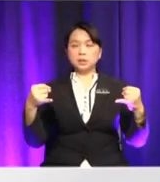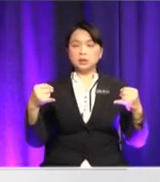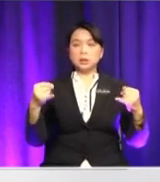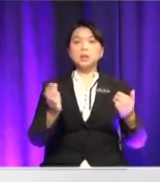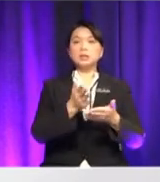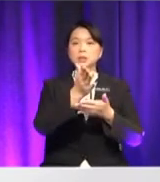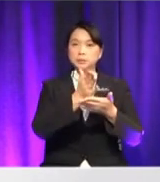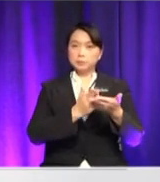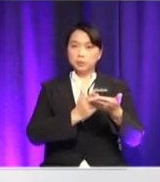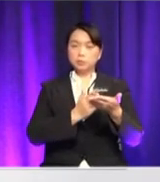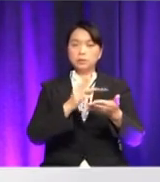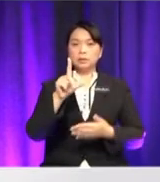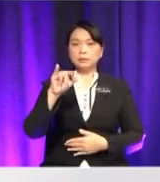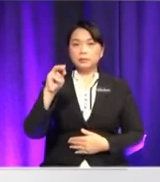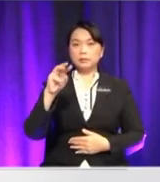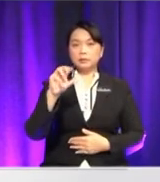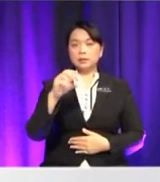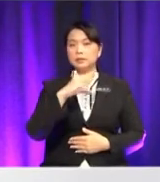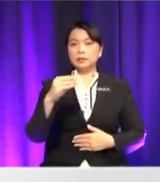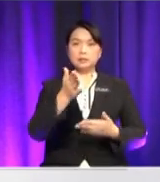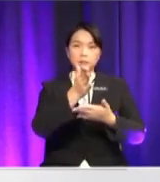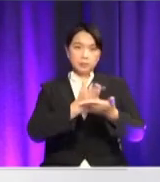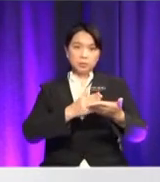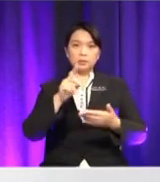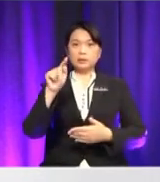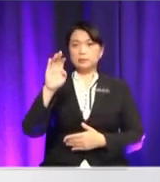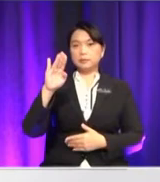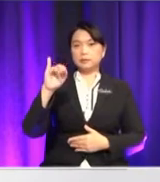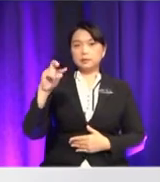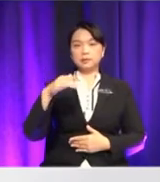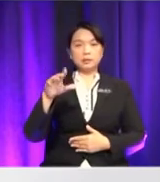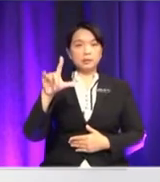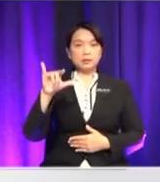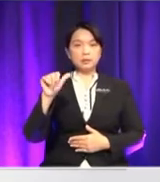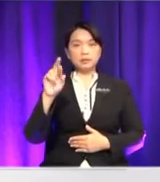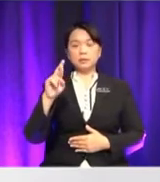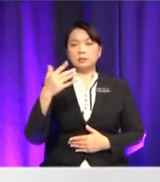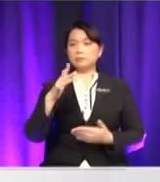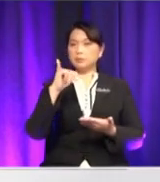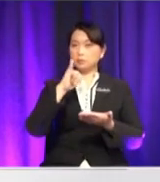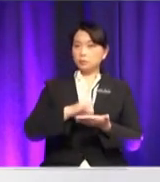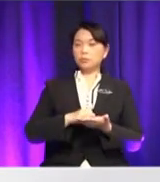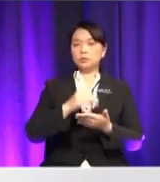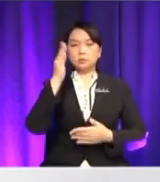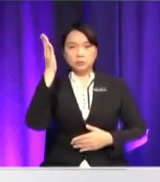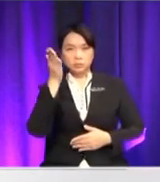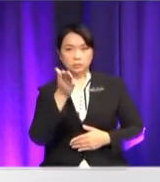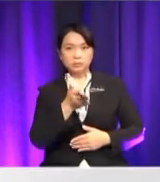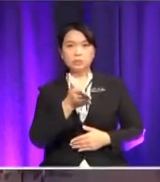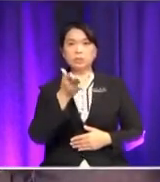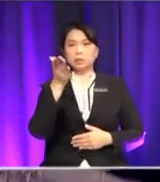separuh limas separuh tedheng layar dan di punya kecenderungan ini semua orang ada depan